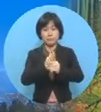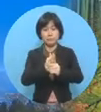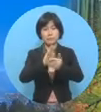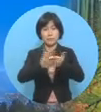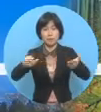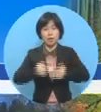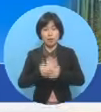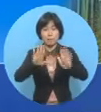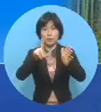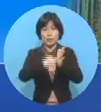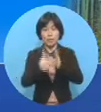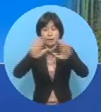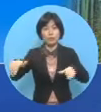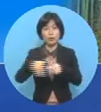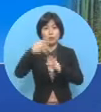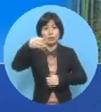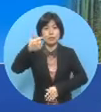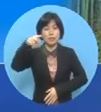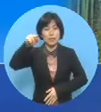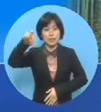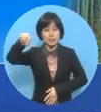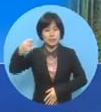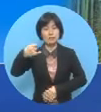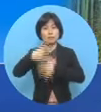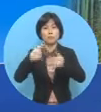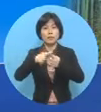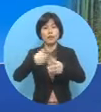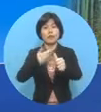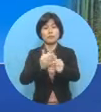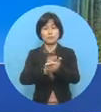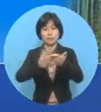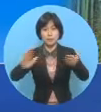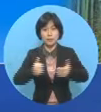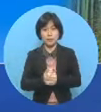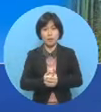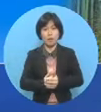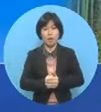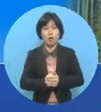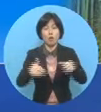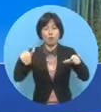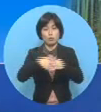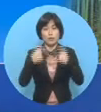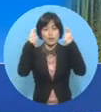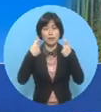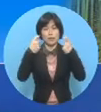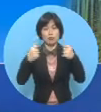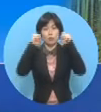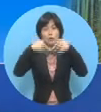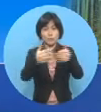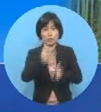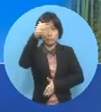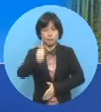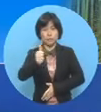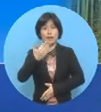다지겠다고 밝혔습니다. 도정의 발견 이 시간에는 남도 문예 르네상스에 대해 알아봅니다. 전라남도